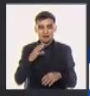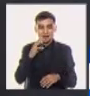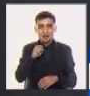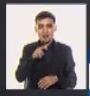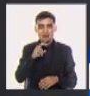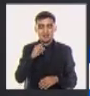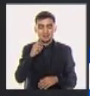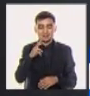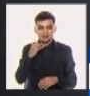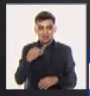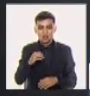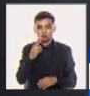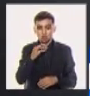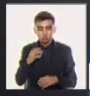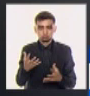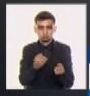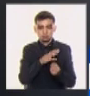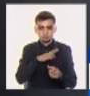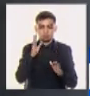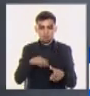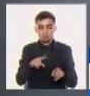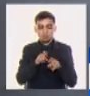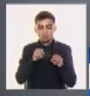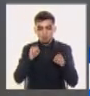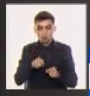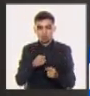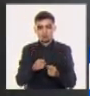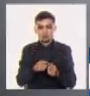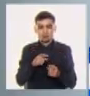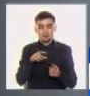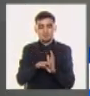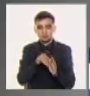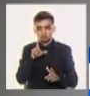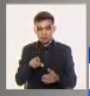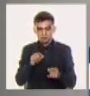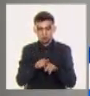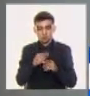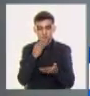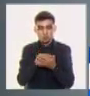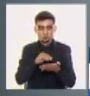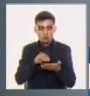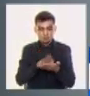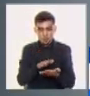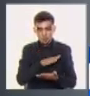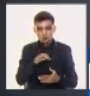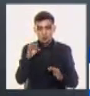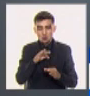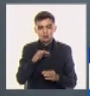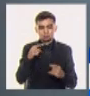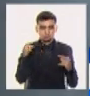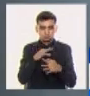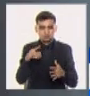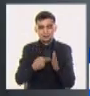Сагинтаев поддержали данную инициативу, написала у себя на странице Facebook депутат. В местном филиале фонда ответили, что клиника не